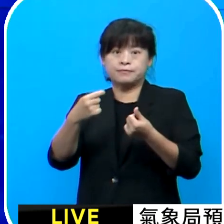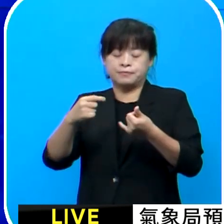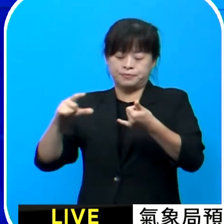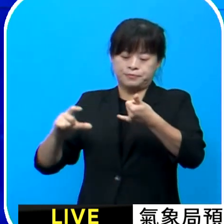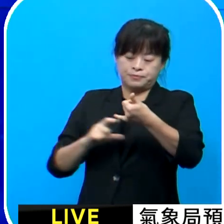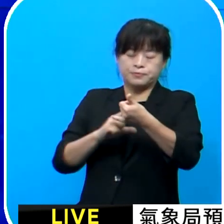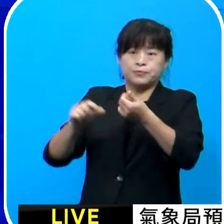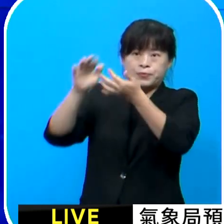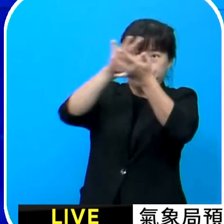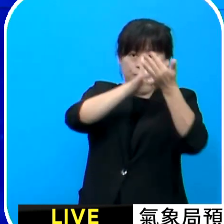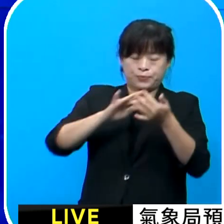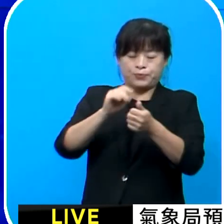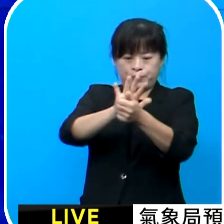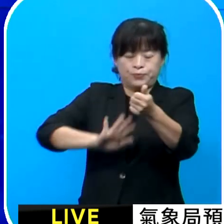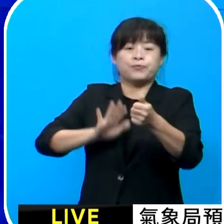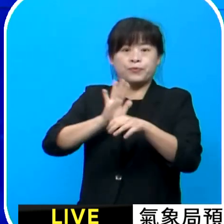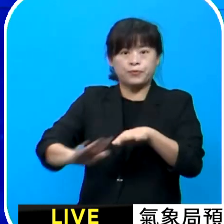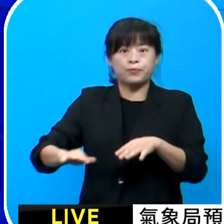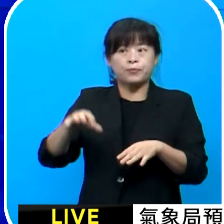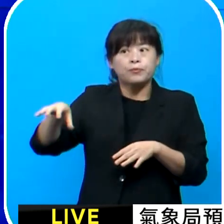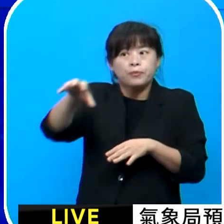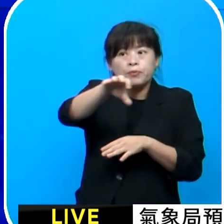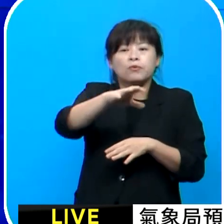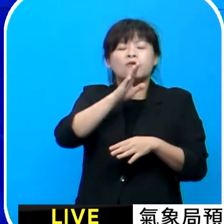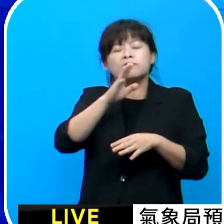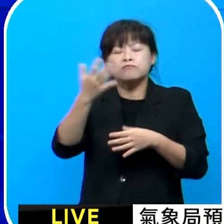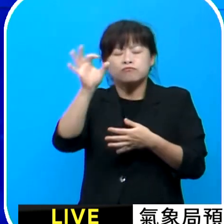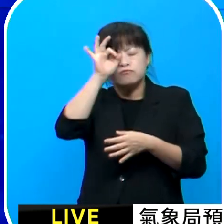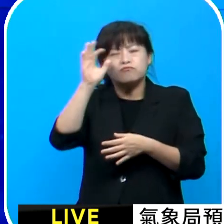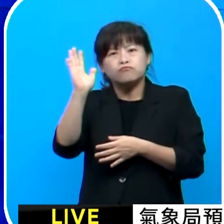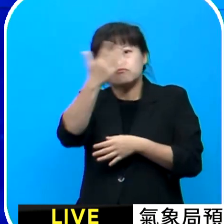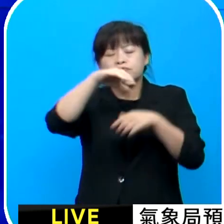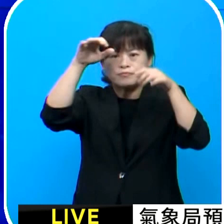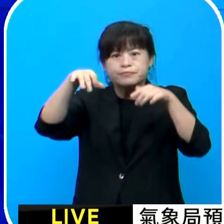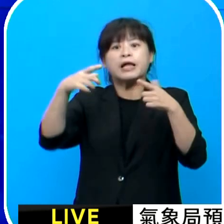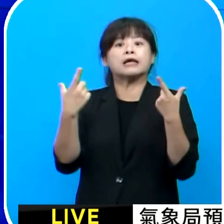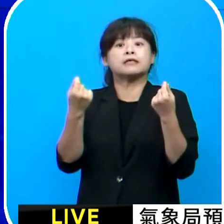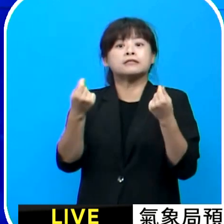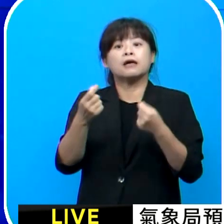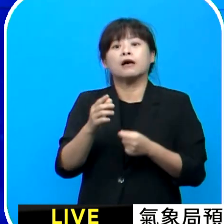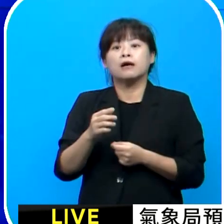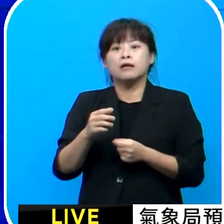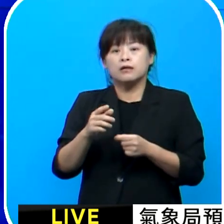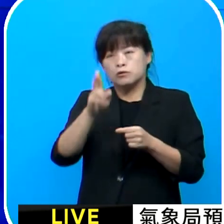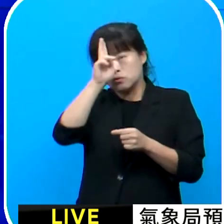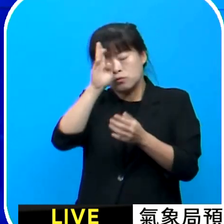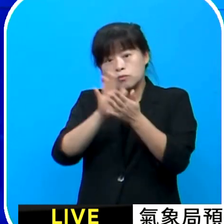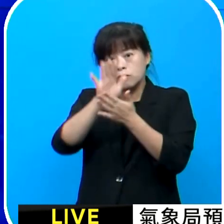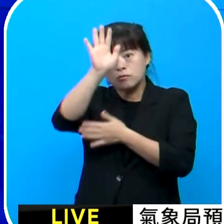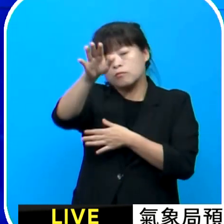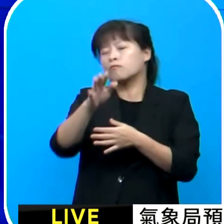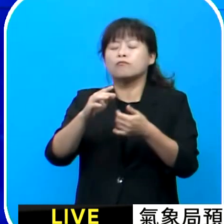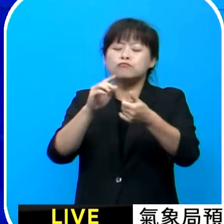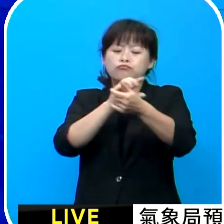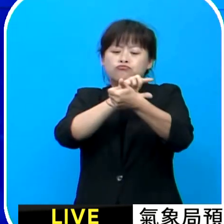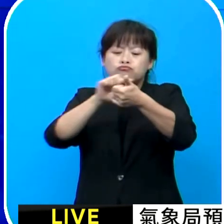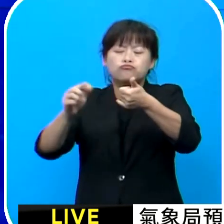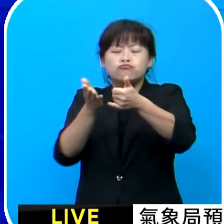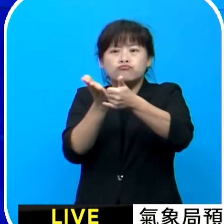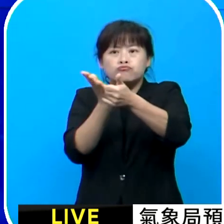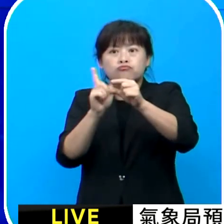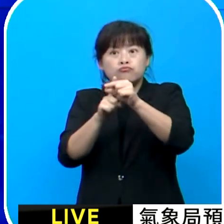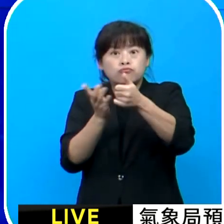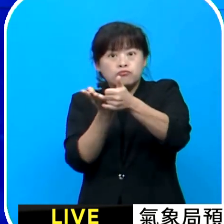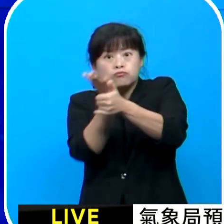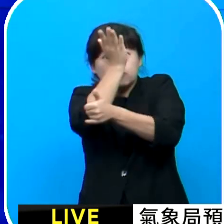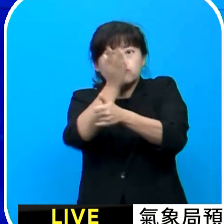葵台风外围环流的影响，各地依然断断续续有一些短暂阵雨，尤其中午过后在中部以北地区